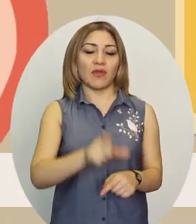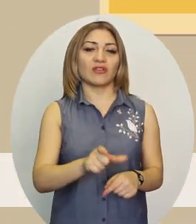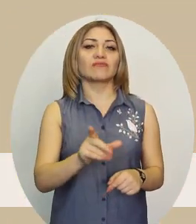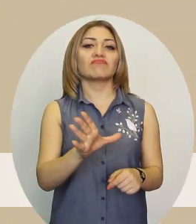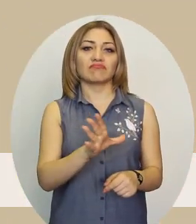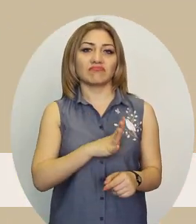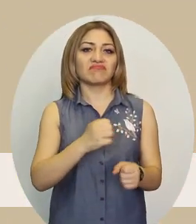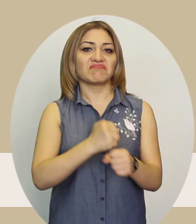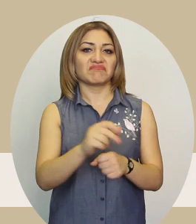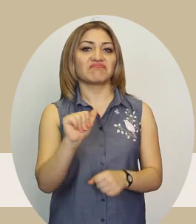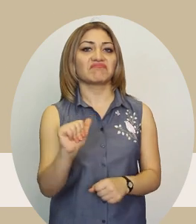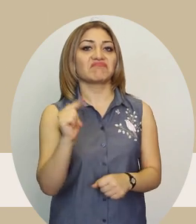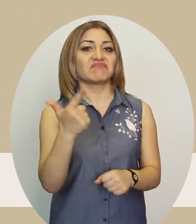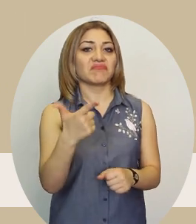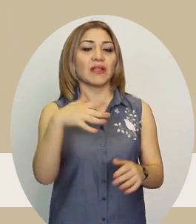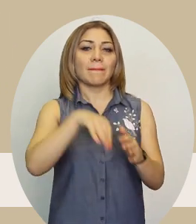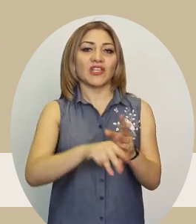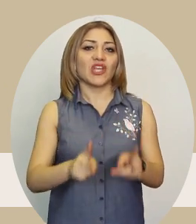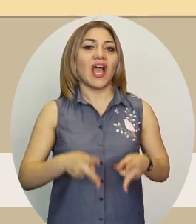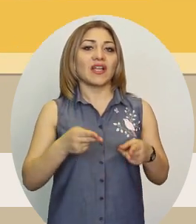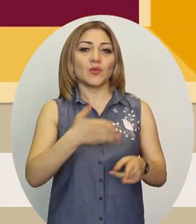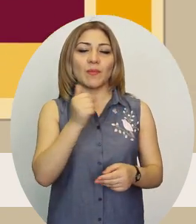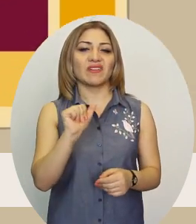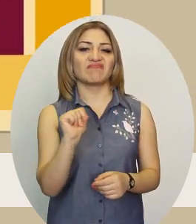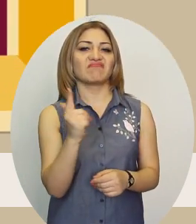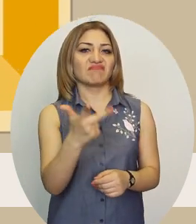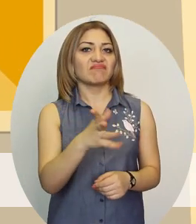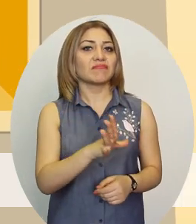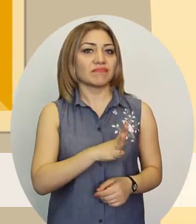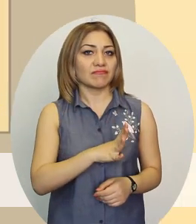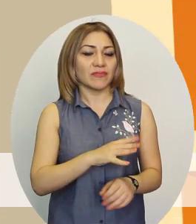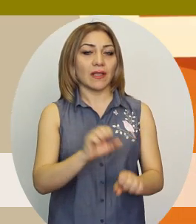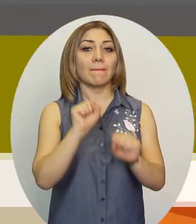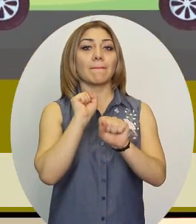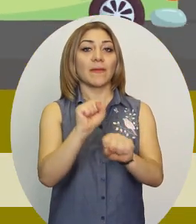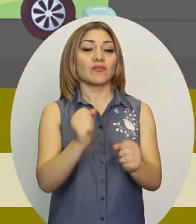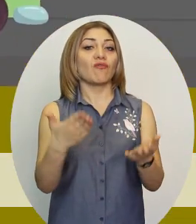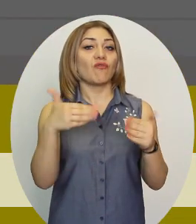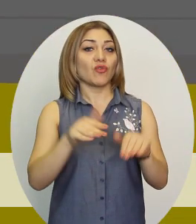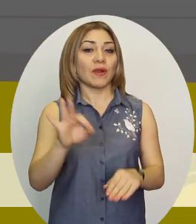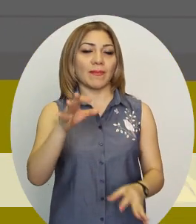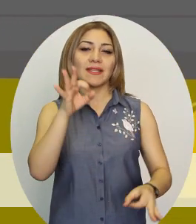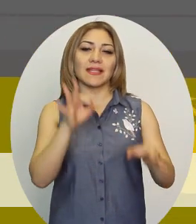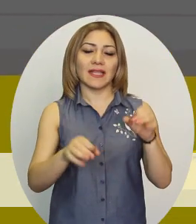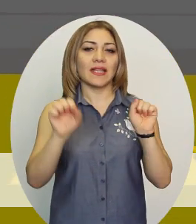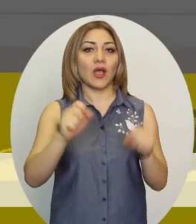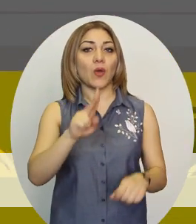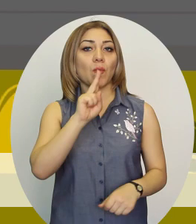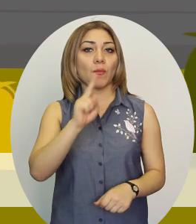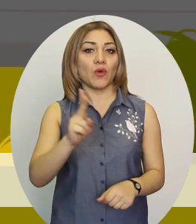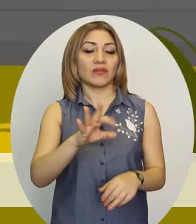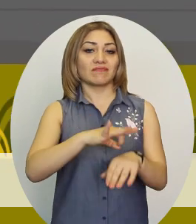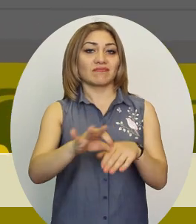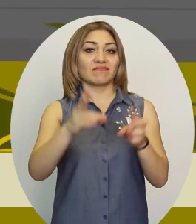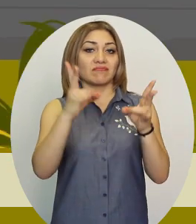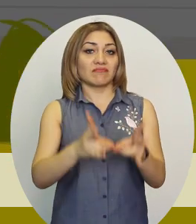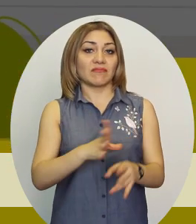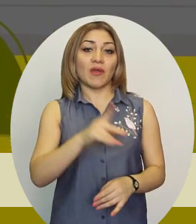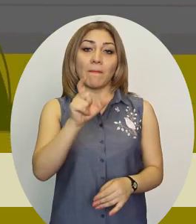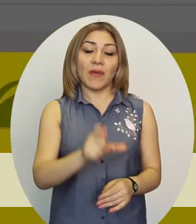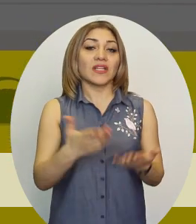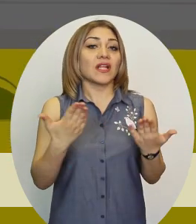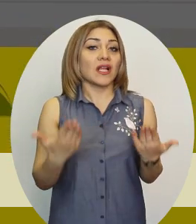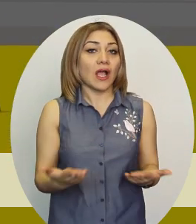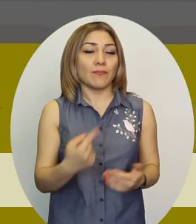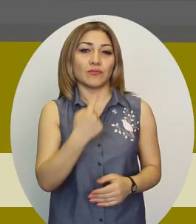է այնպիսի բռնի արարք, որը չի պարունակում հանցակազմի հատկանիշներ։ Պաշտպանական որոշման համար դատարան կարող է դիմել բռնության ենթարկված կամ